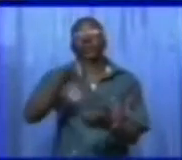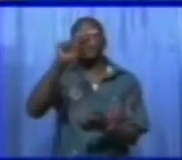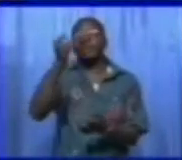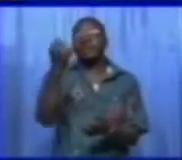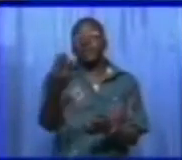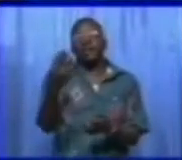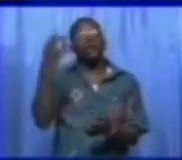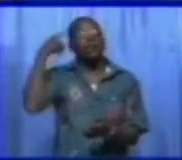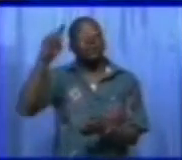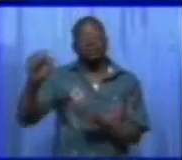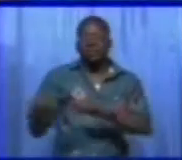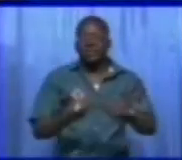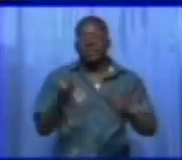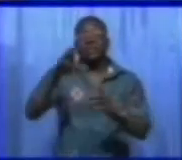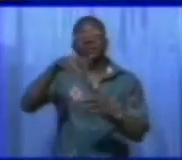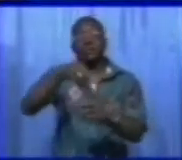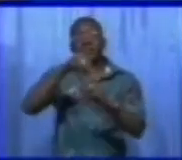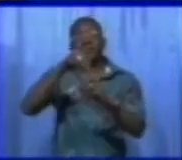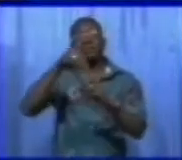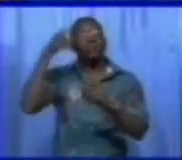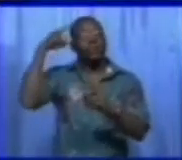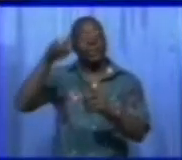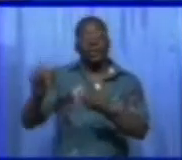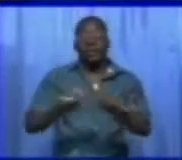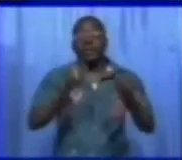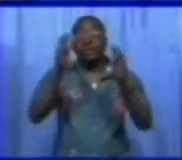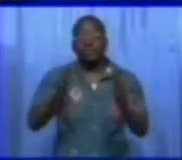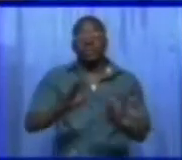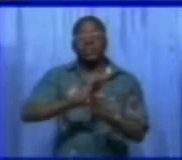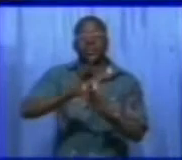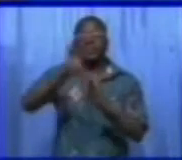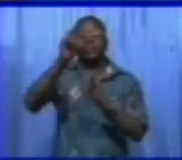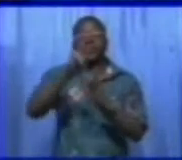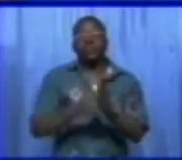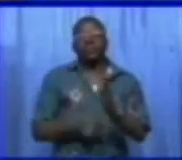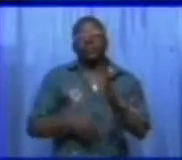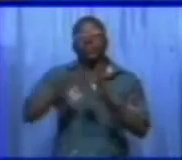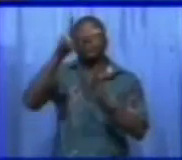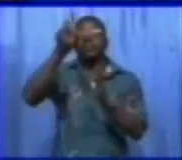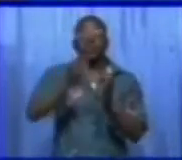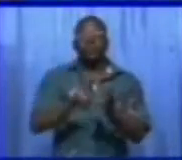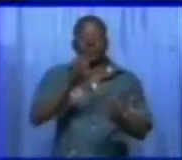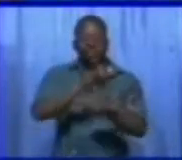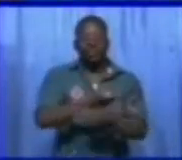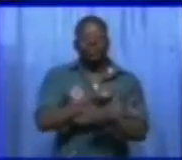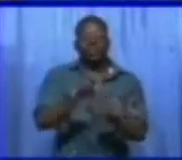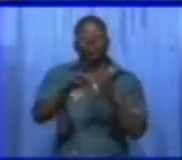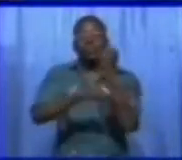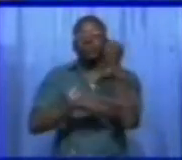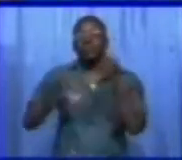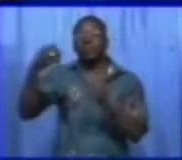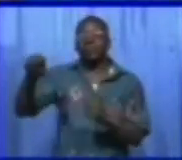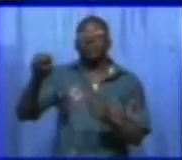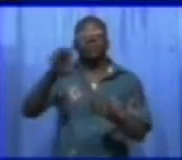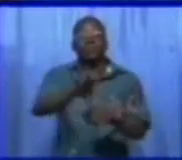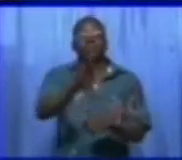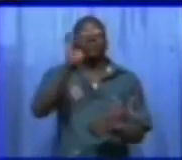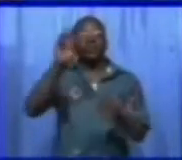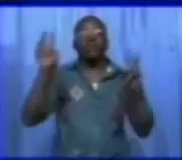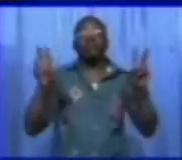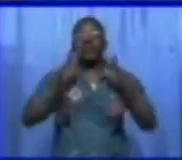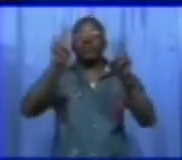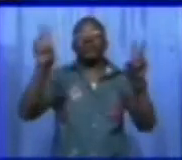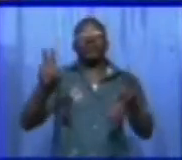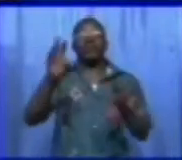sont tirées des actions prioritaires. Les acteurs de la formation professionnelle et de l'emploi de la région de l'Est se sont donc retrouvés vendredi à